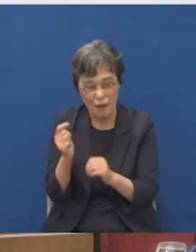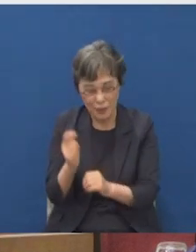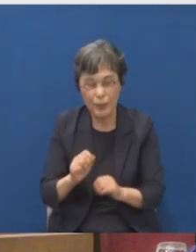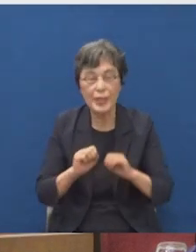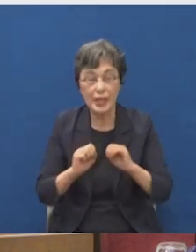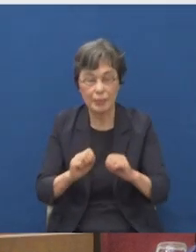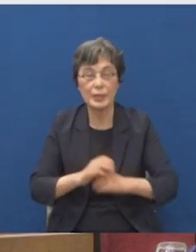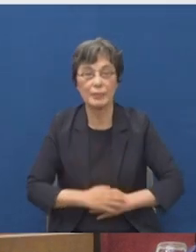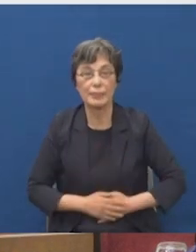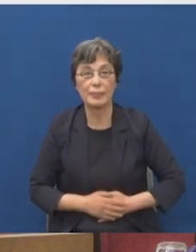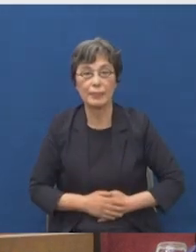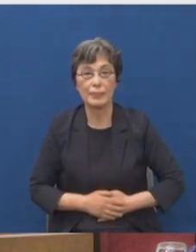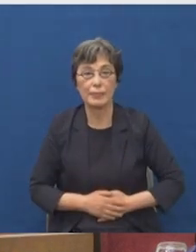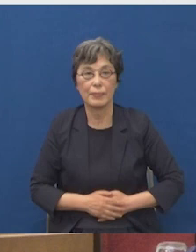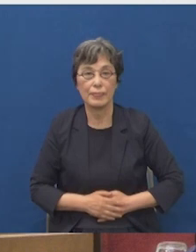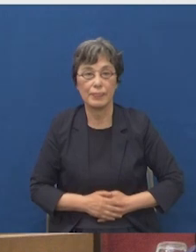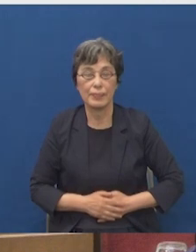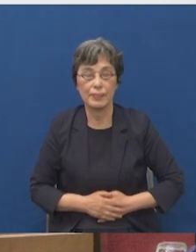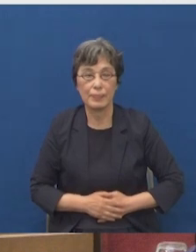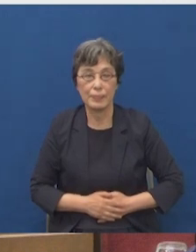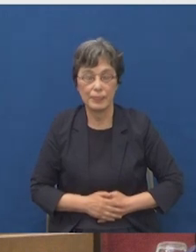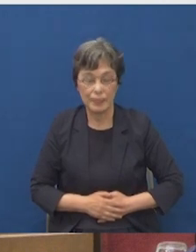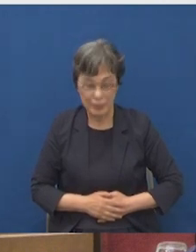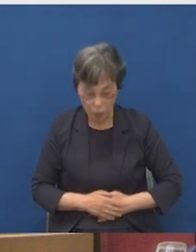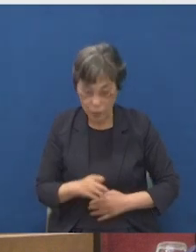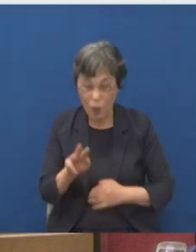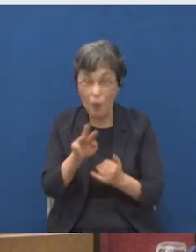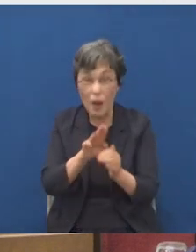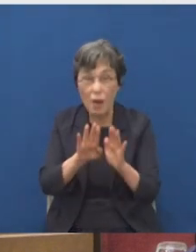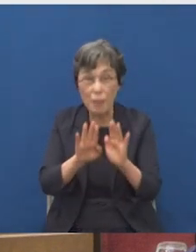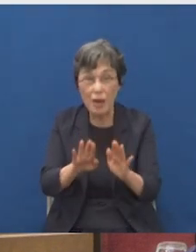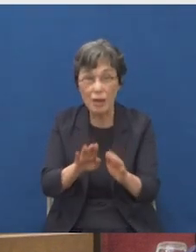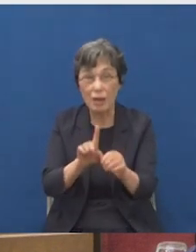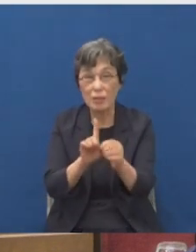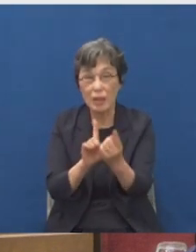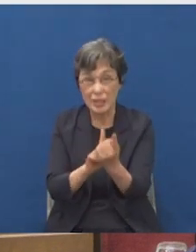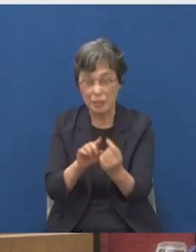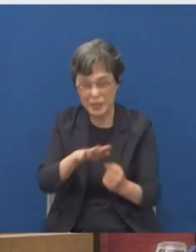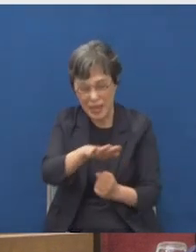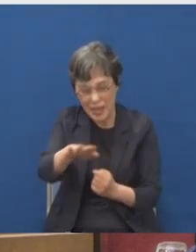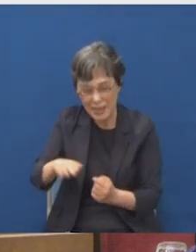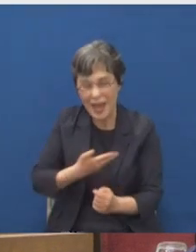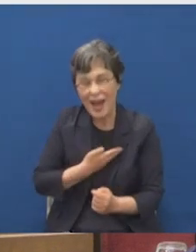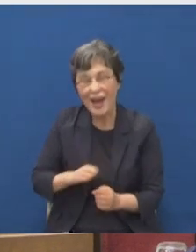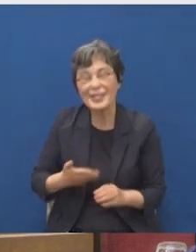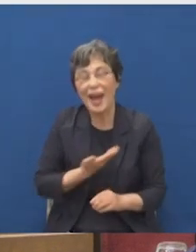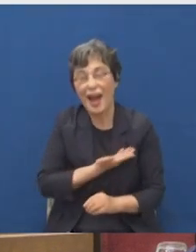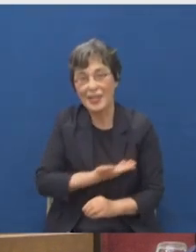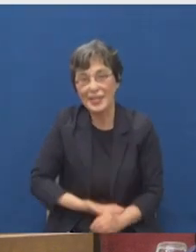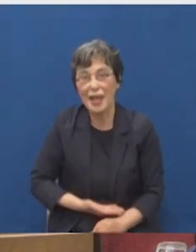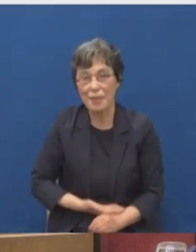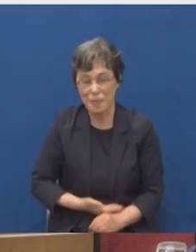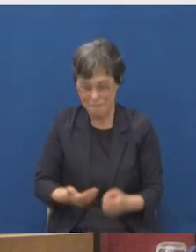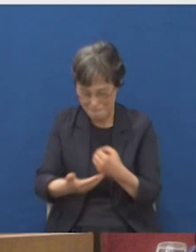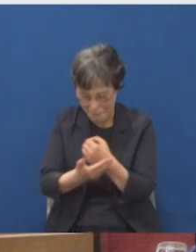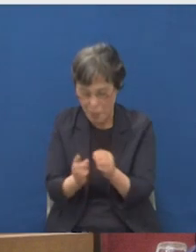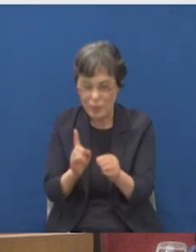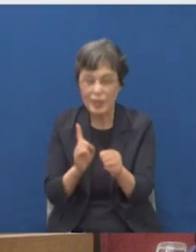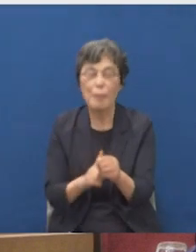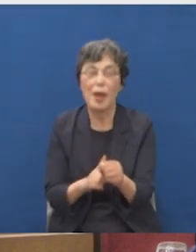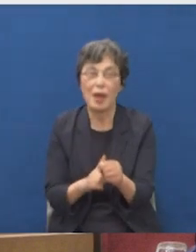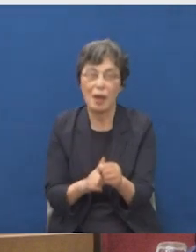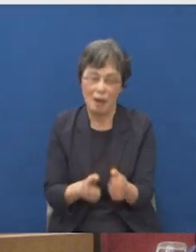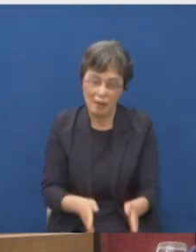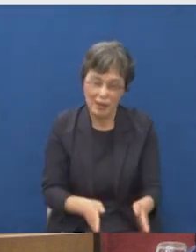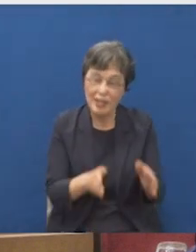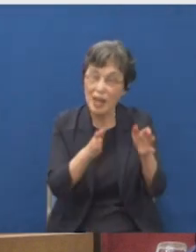ります。防災・減災対策につきましては、市民の皆様の安心・安全を速やかに確保するため、 建物